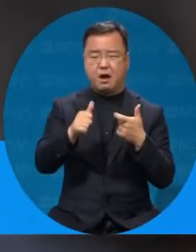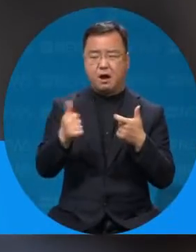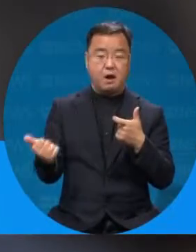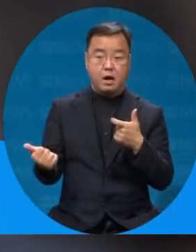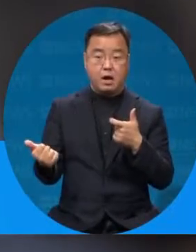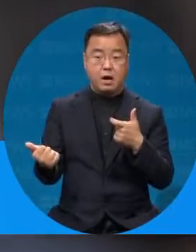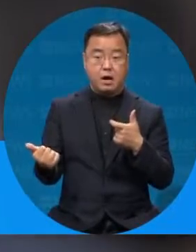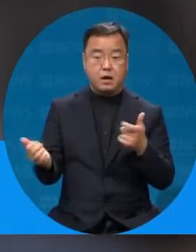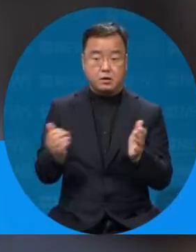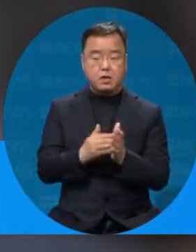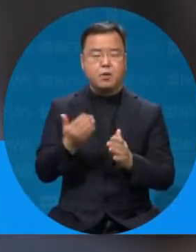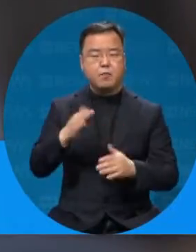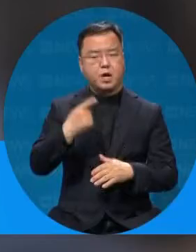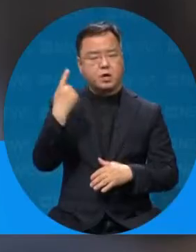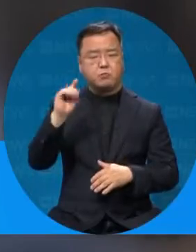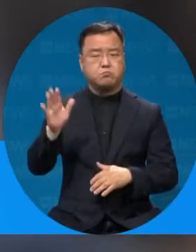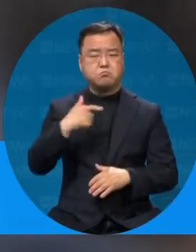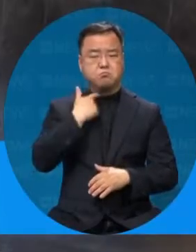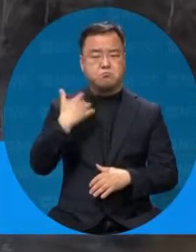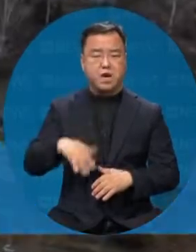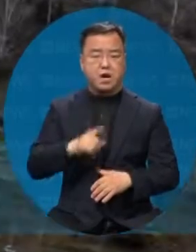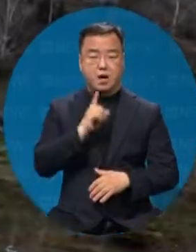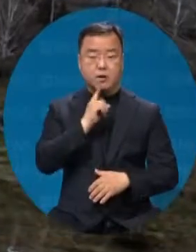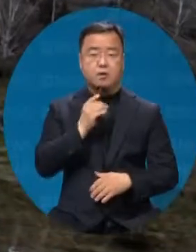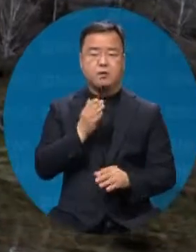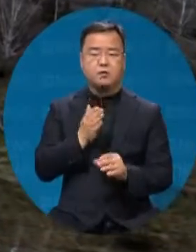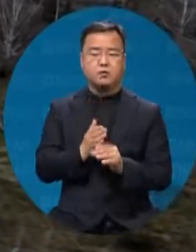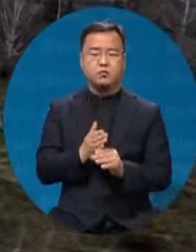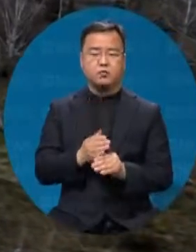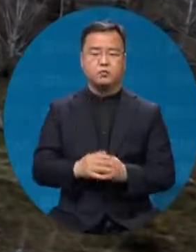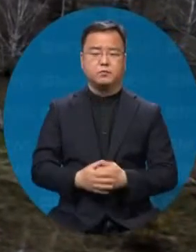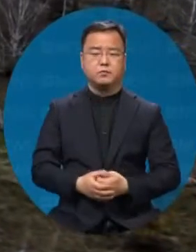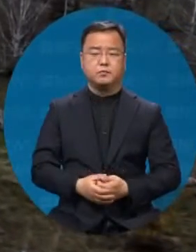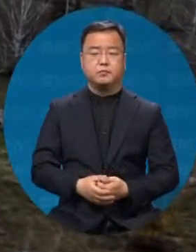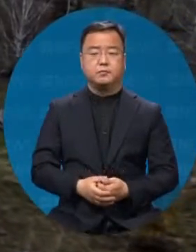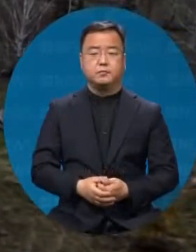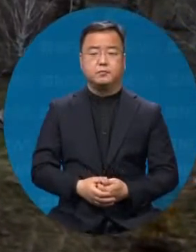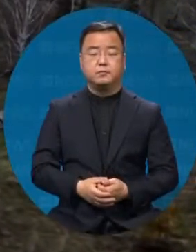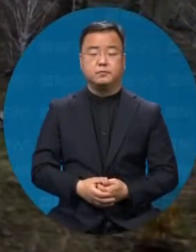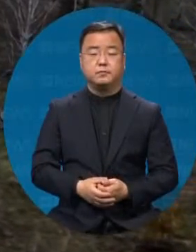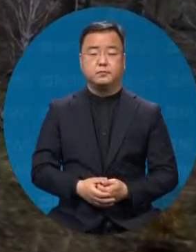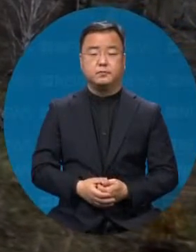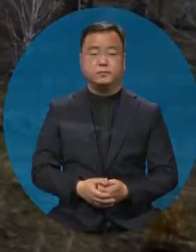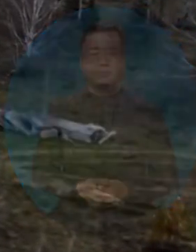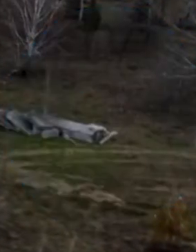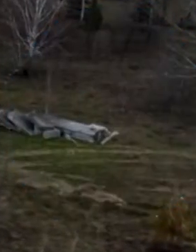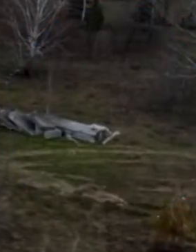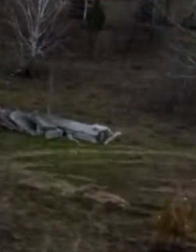알려졌지만 러시아는 이를 부인하고 있습니다. 지금까지 글로벌 브리핑이었습니다.